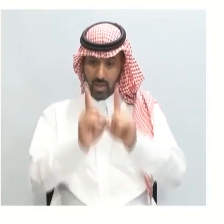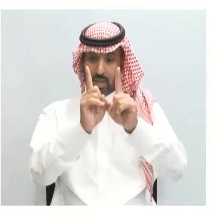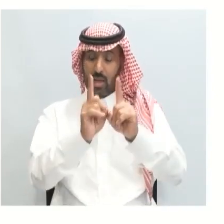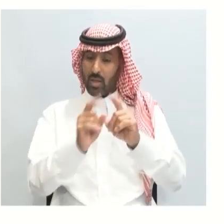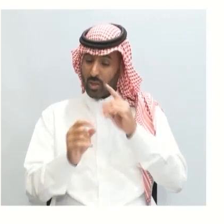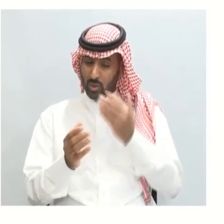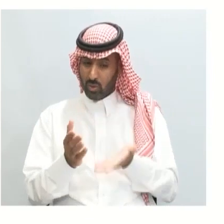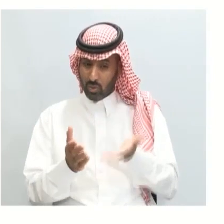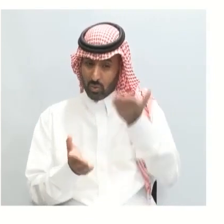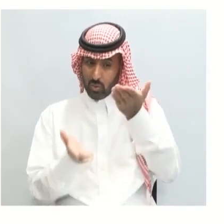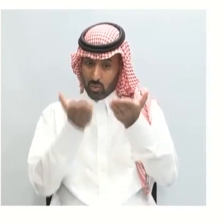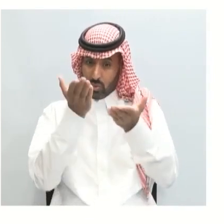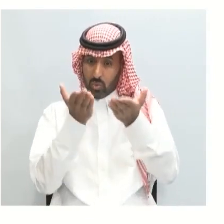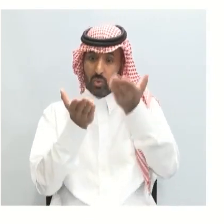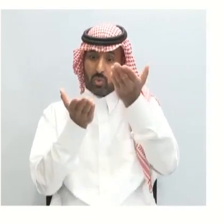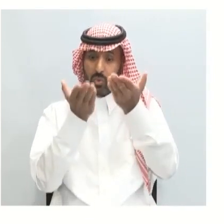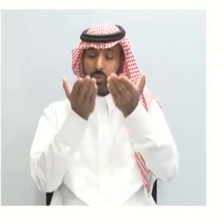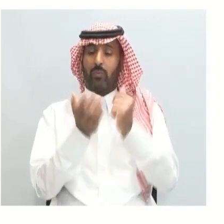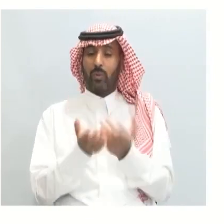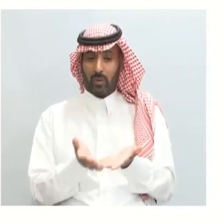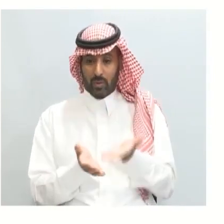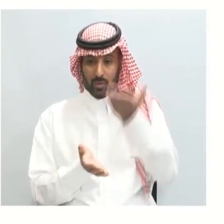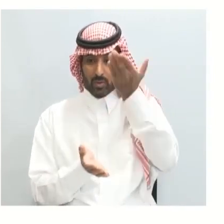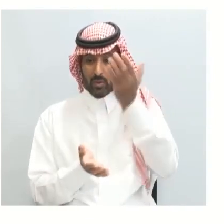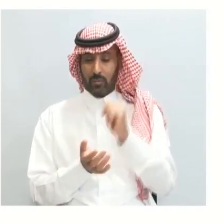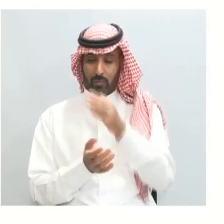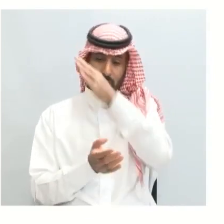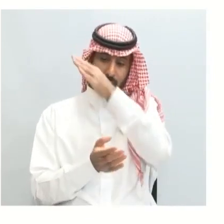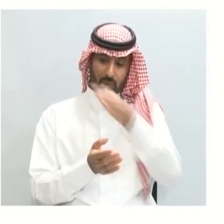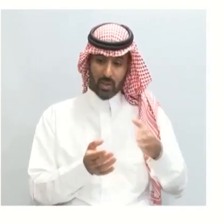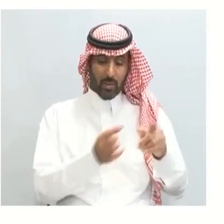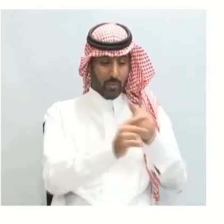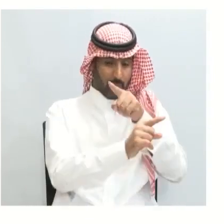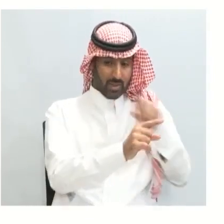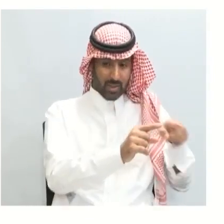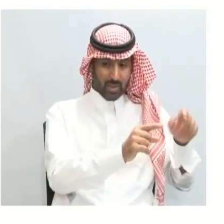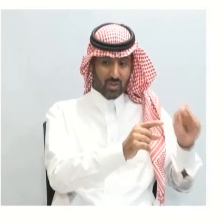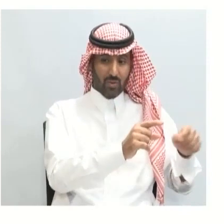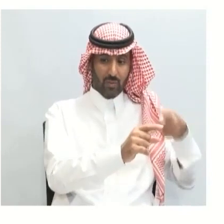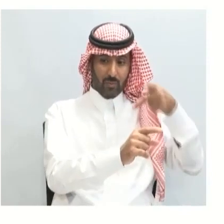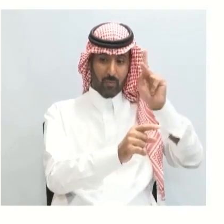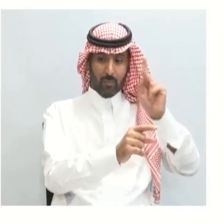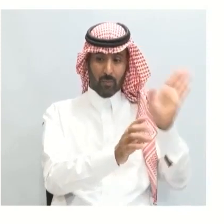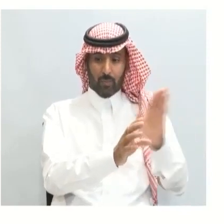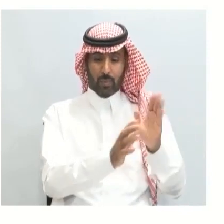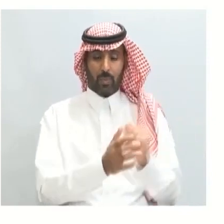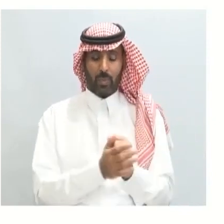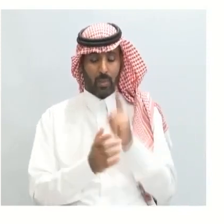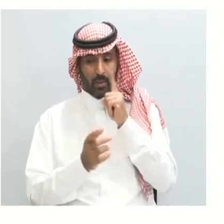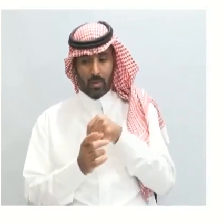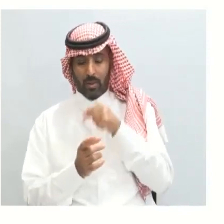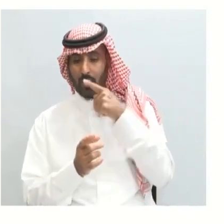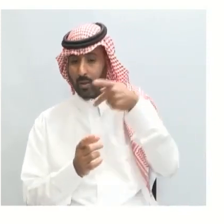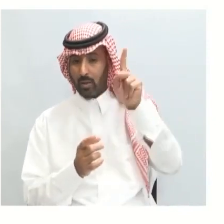الحجم ودرجه الحراره اتجاه المنحنى سيكون خط مستقيم يمر بالصفر المطلق يمر بالصفر المطلق طبعا لابد